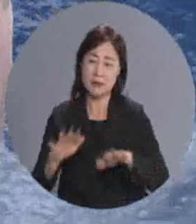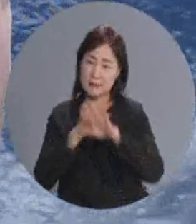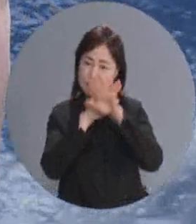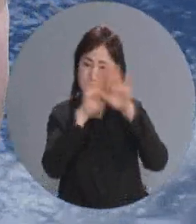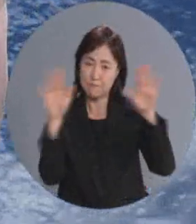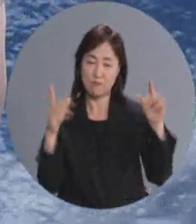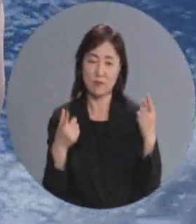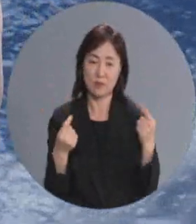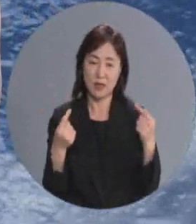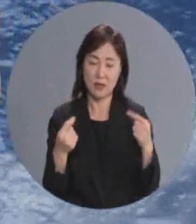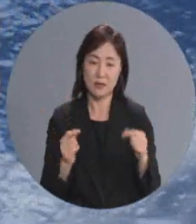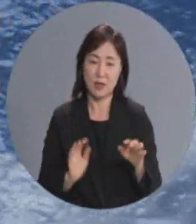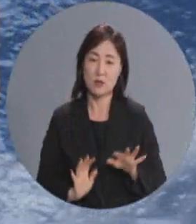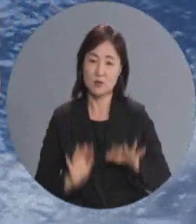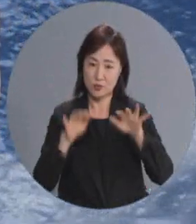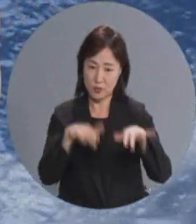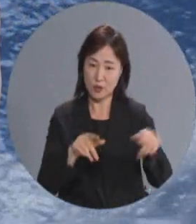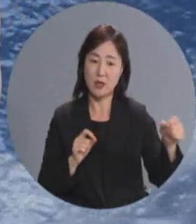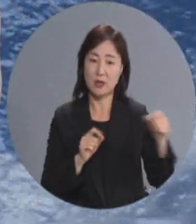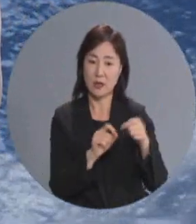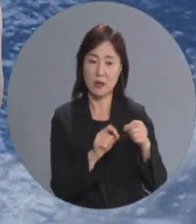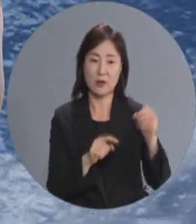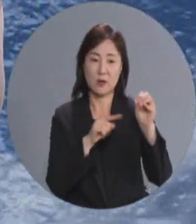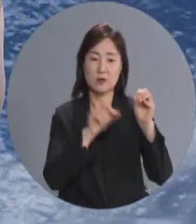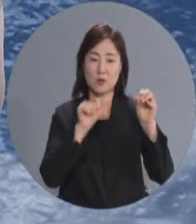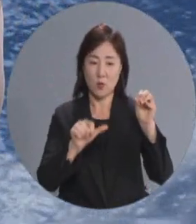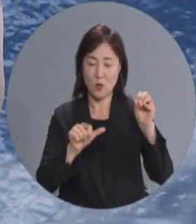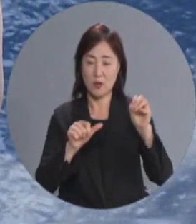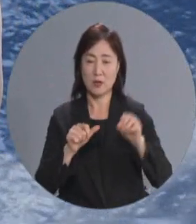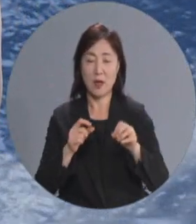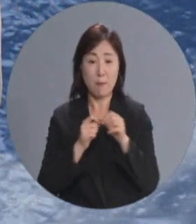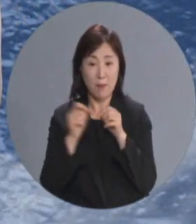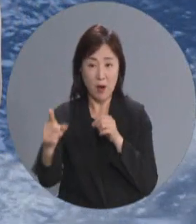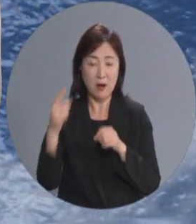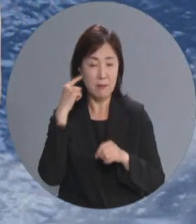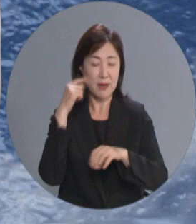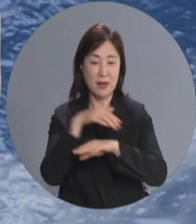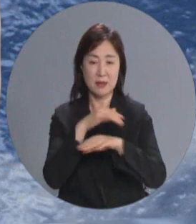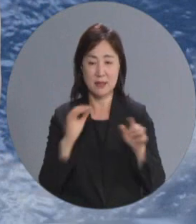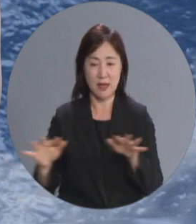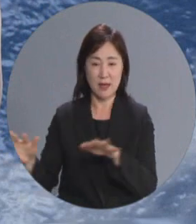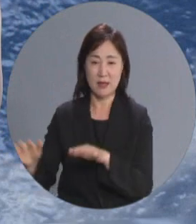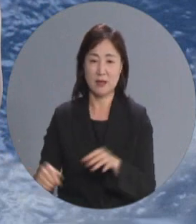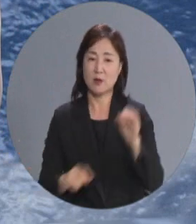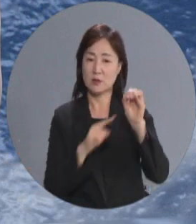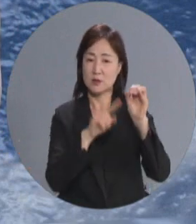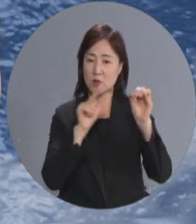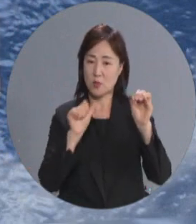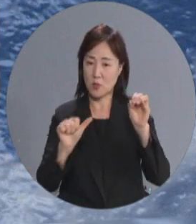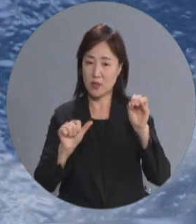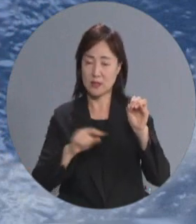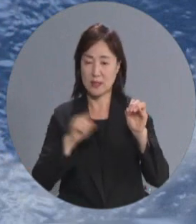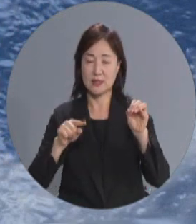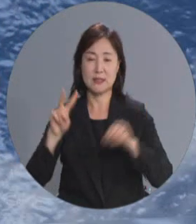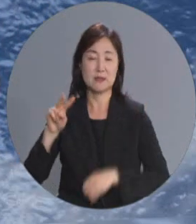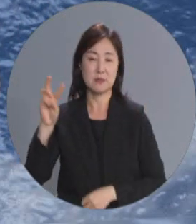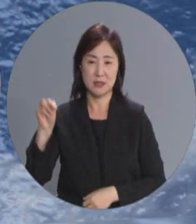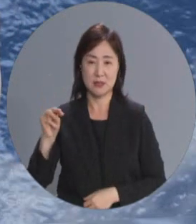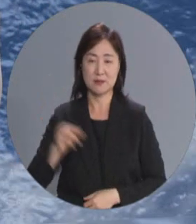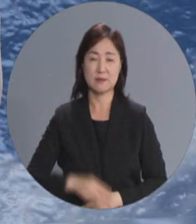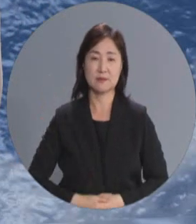가운데 바다의 물결은 남해서부 앞바다에서 0.5m 먼 바다에서는 0.5에서 최고 2m